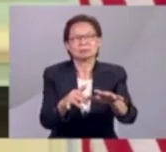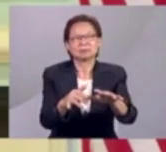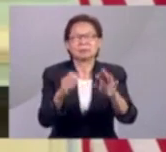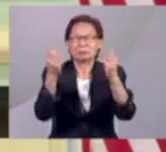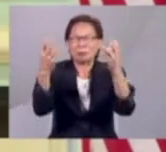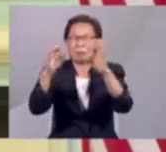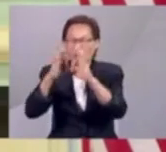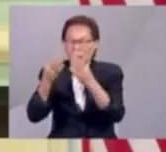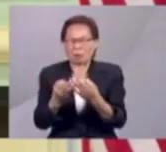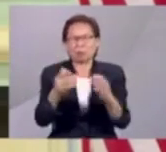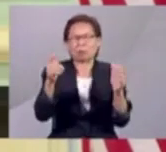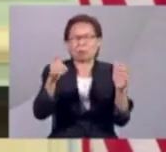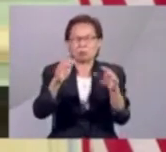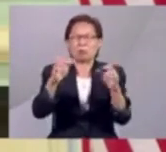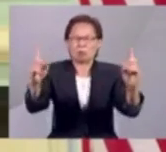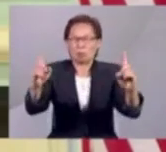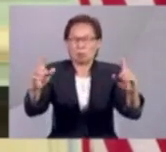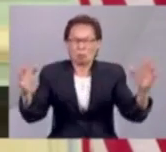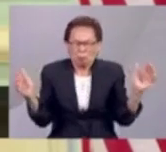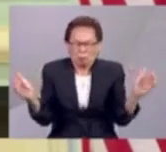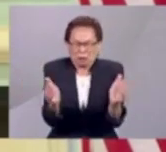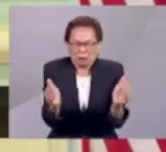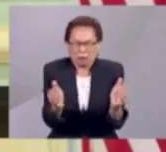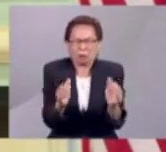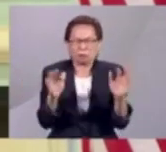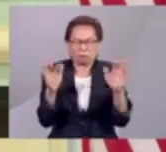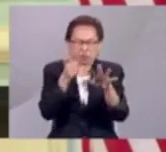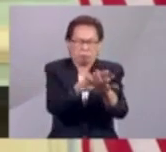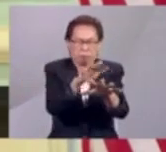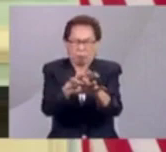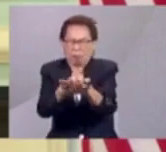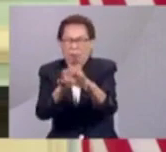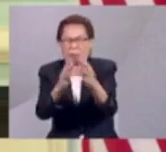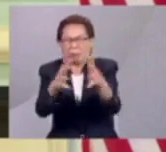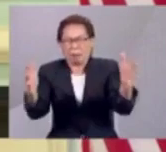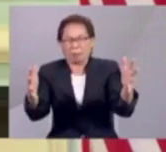tidak luas, takut ada perhimpunan yang ramai, jadi bolehlah